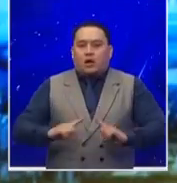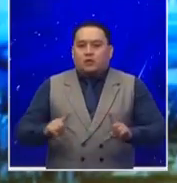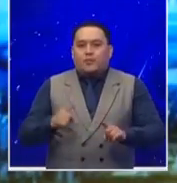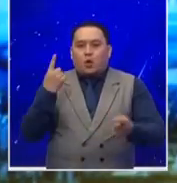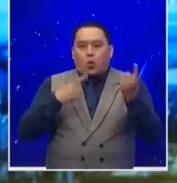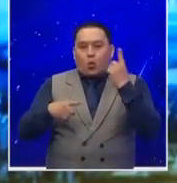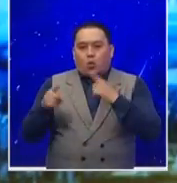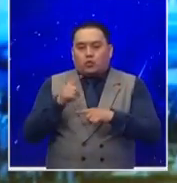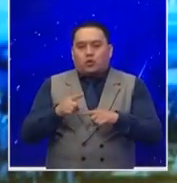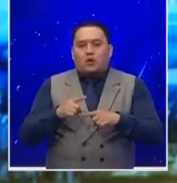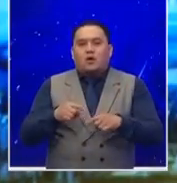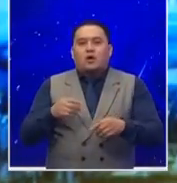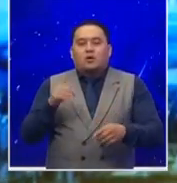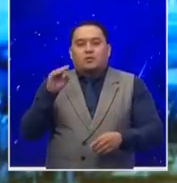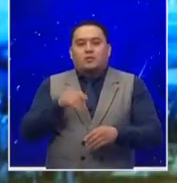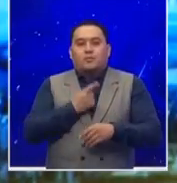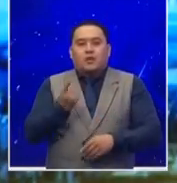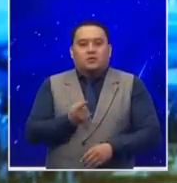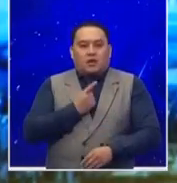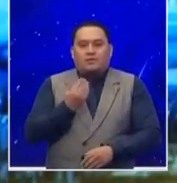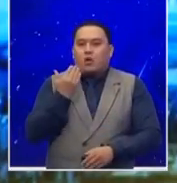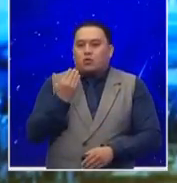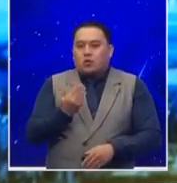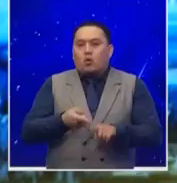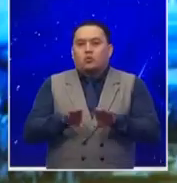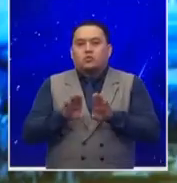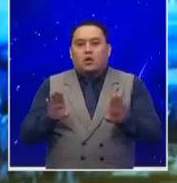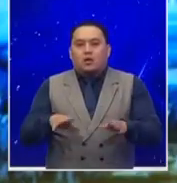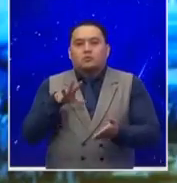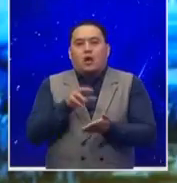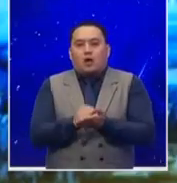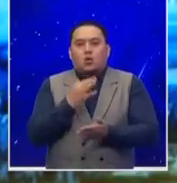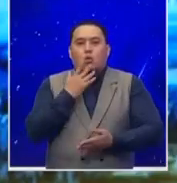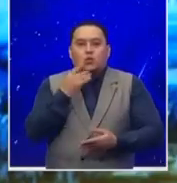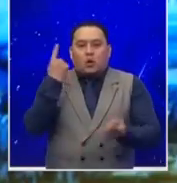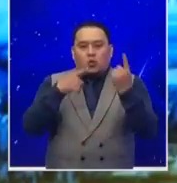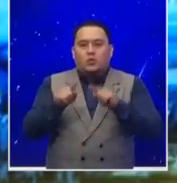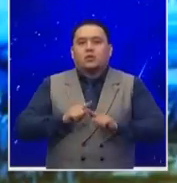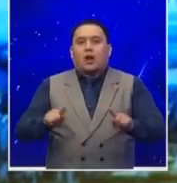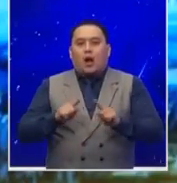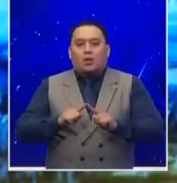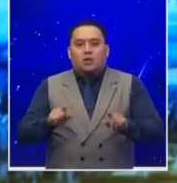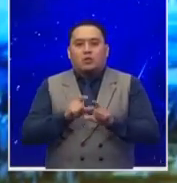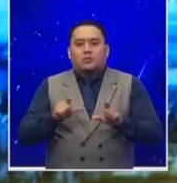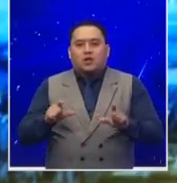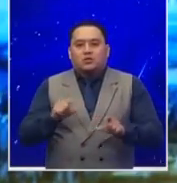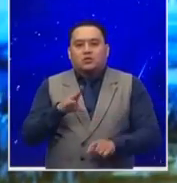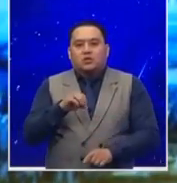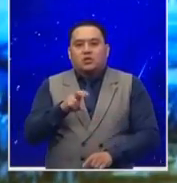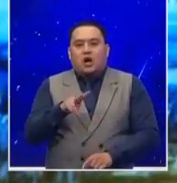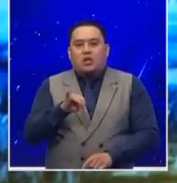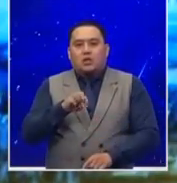өнерді үйлесте бірудің өзі нағыз смерлі. Дәл осындай қол өнермен айналысып, ұлттық өнерді насихаттап жүрген жандардың бірі